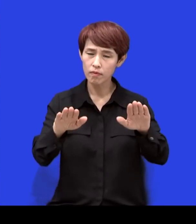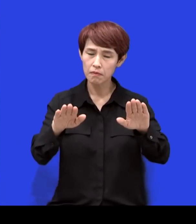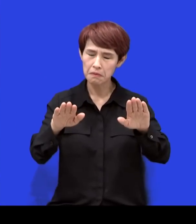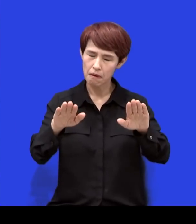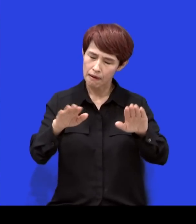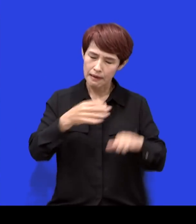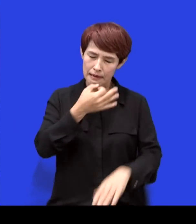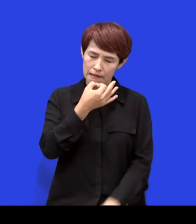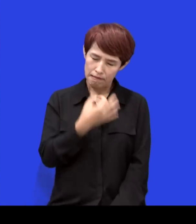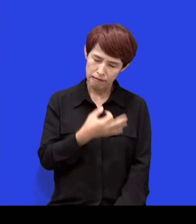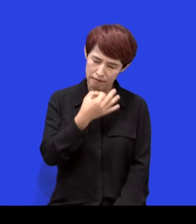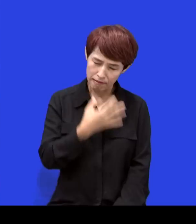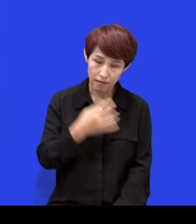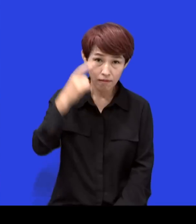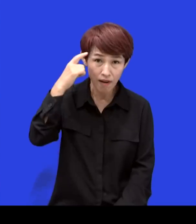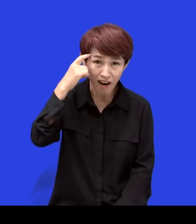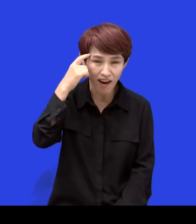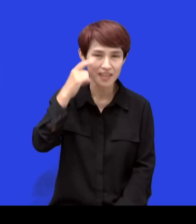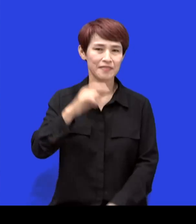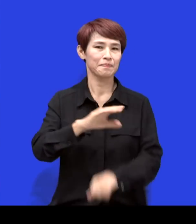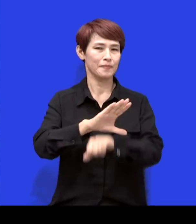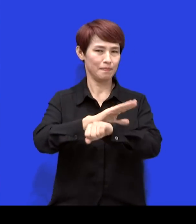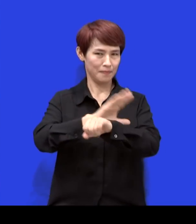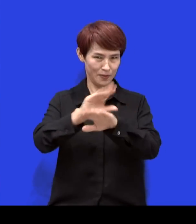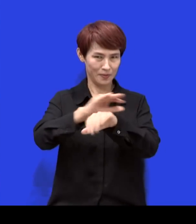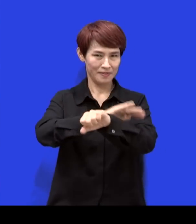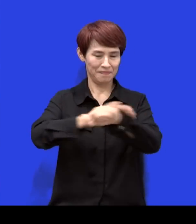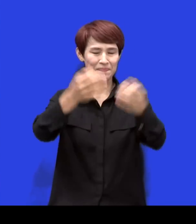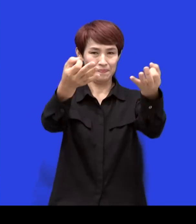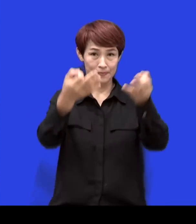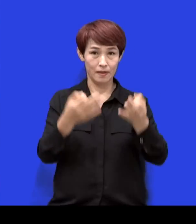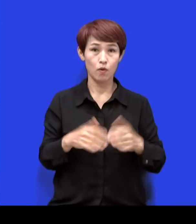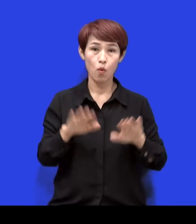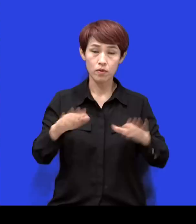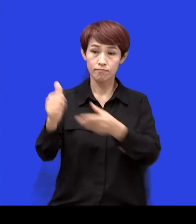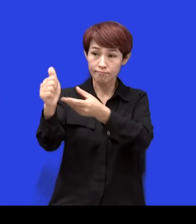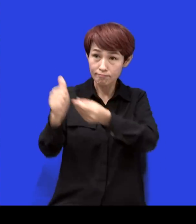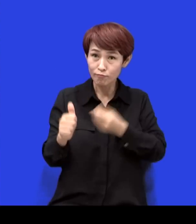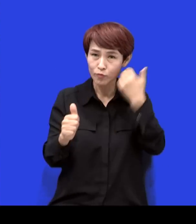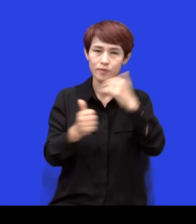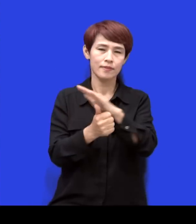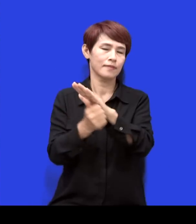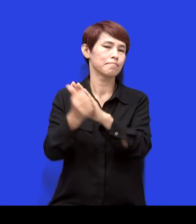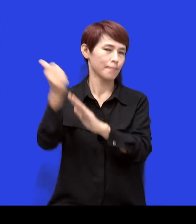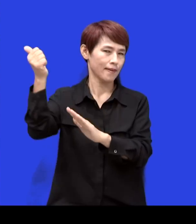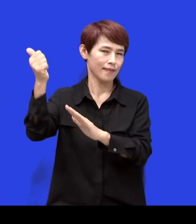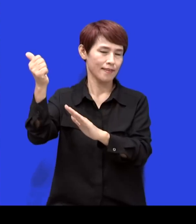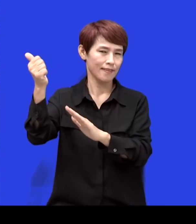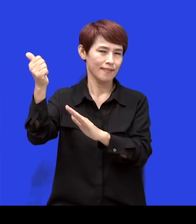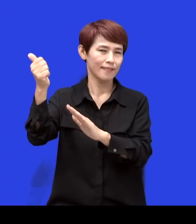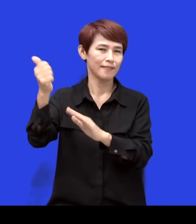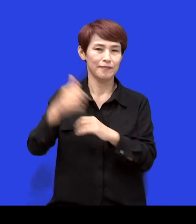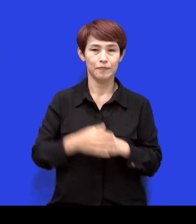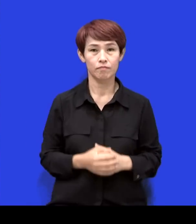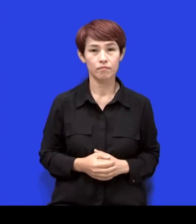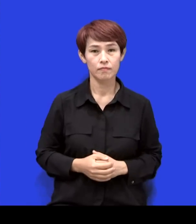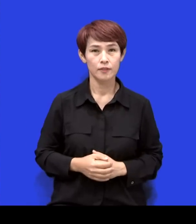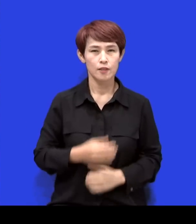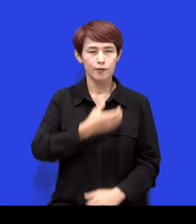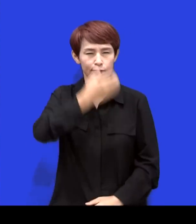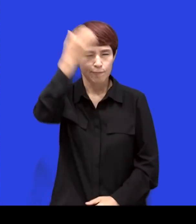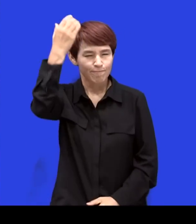오늘 시선을 좀 고정해 주셔야 될 것 같습니다. 오늘 모실 분은 희망 그 자체입니다. 맞습니다. 이분 꿈 하나를 향해서 20년